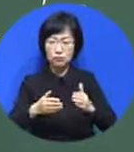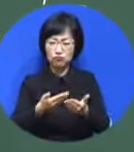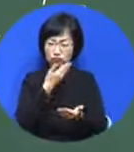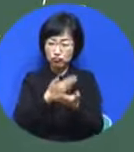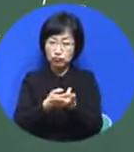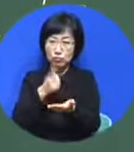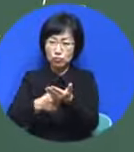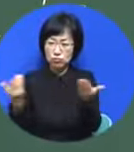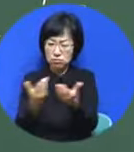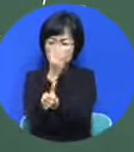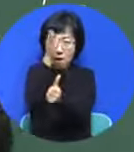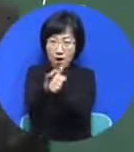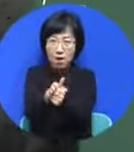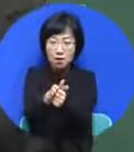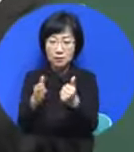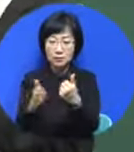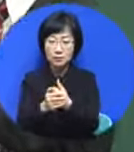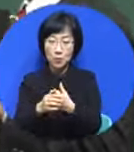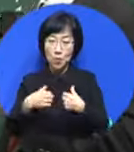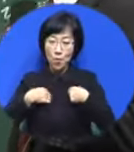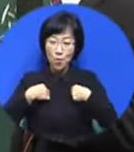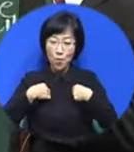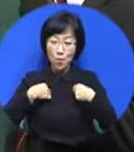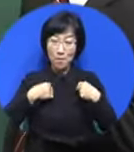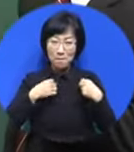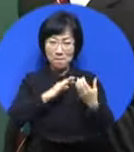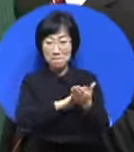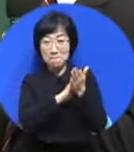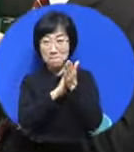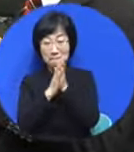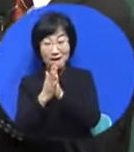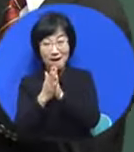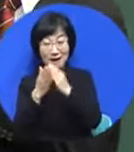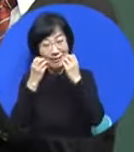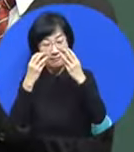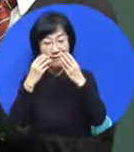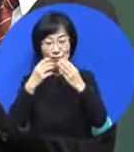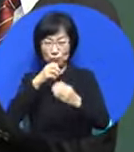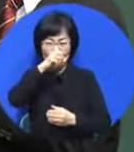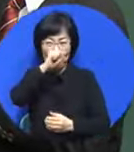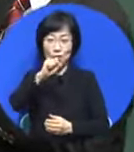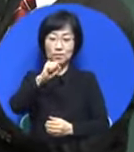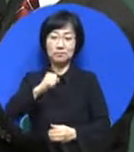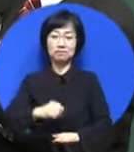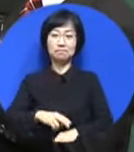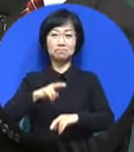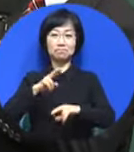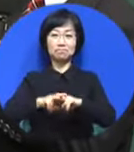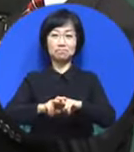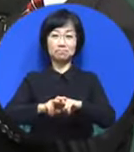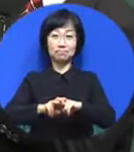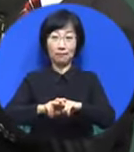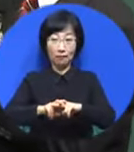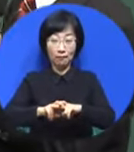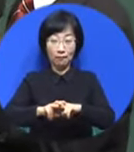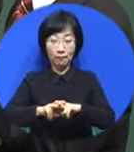Well, before he was a slave, but now he's a manager, so I'm sure he changed his wardrobe. He's looking good. 그러니까 성경에